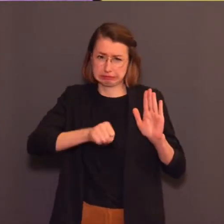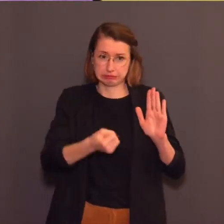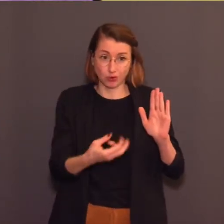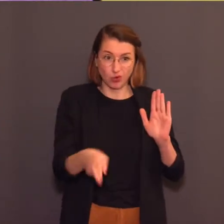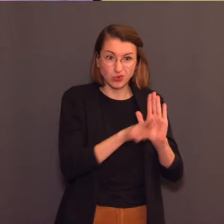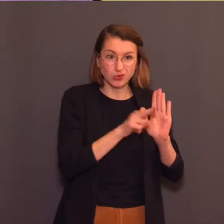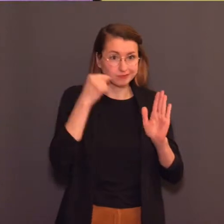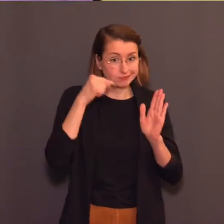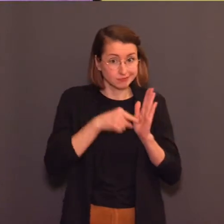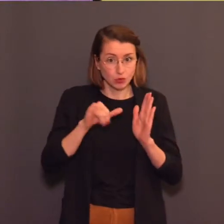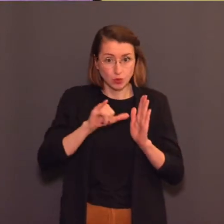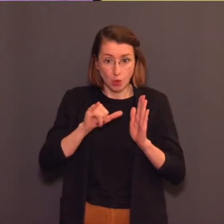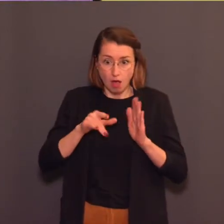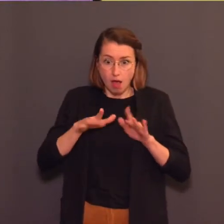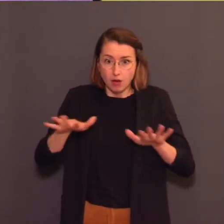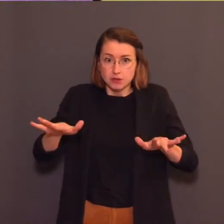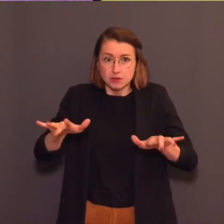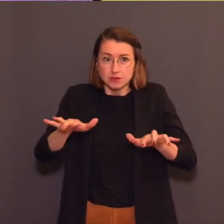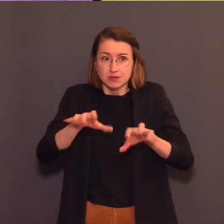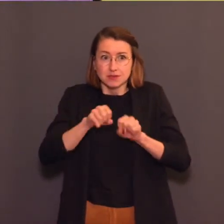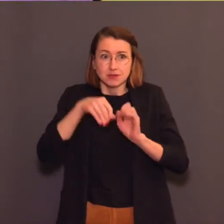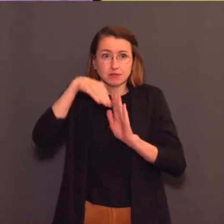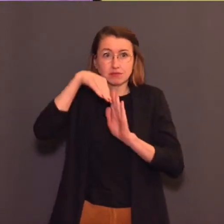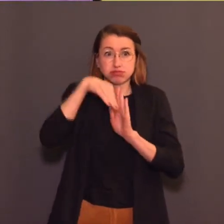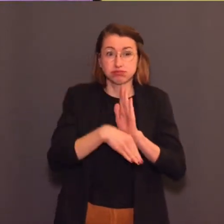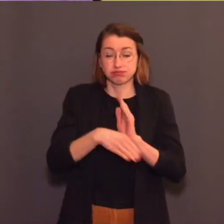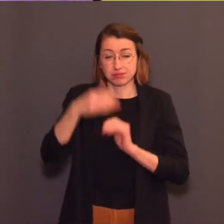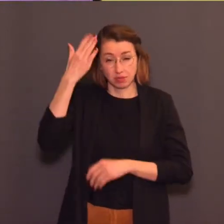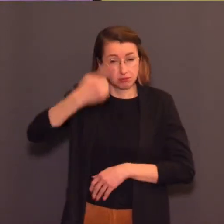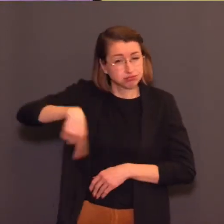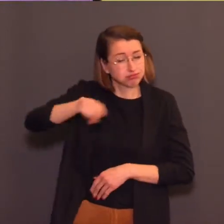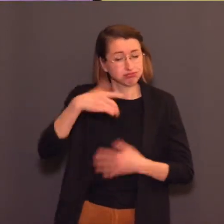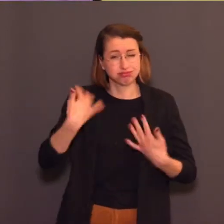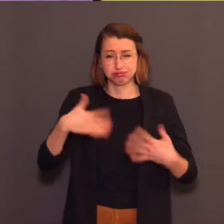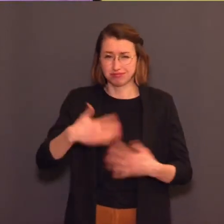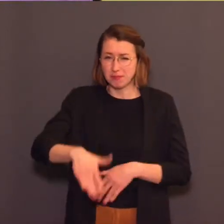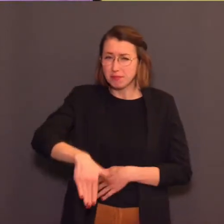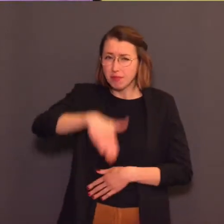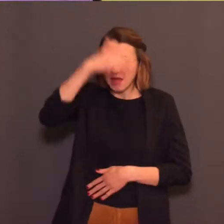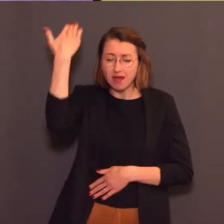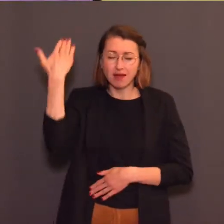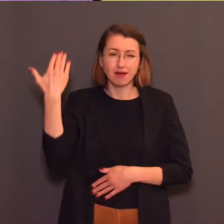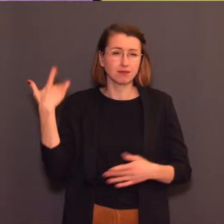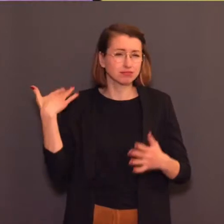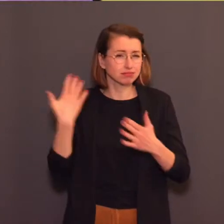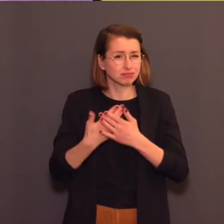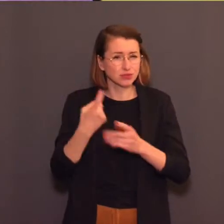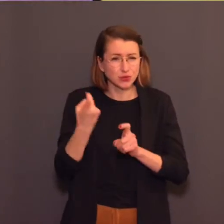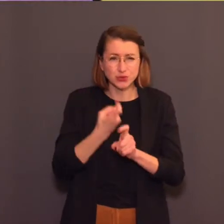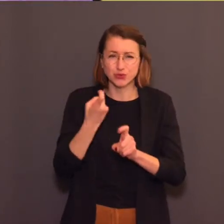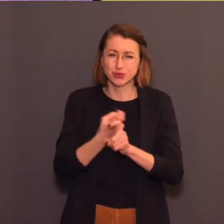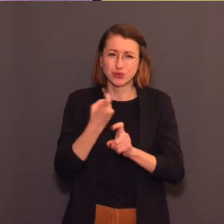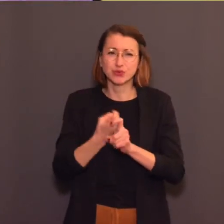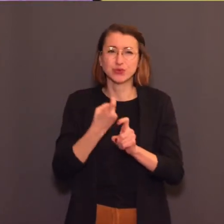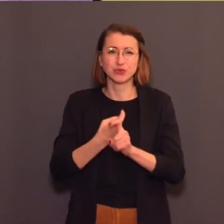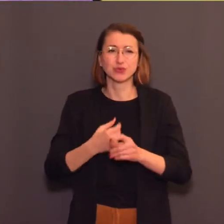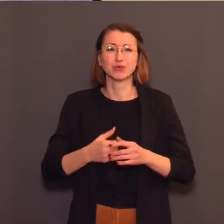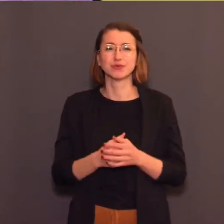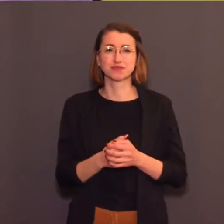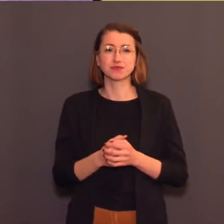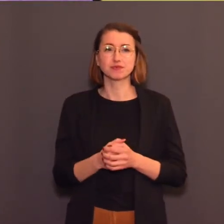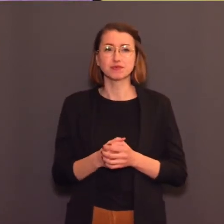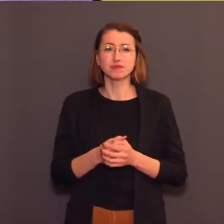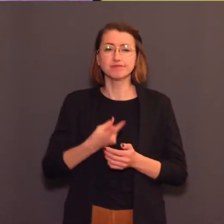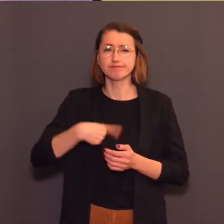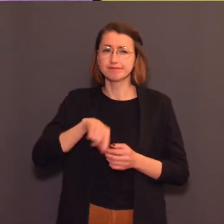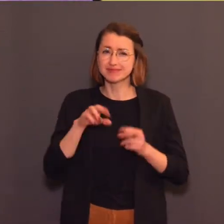avons tous assez. Nous croyons vraiment que nous pourrons, après avoir passé ce cap, être dans une